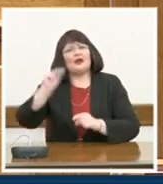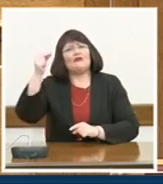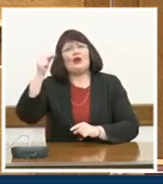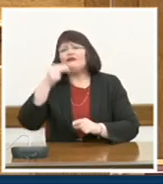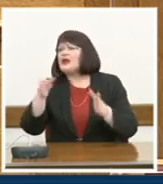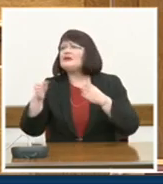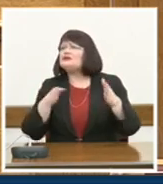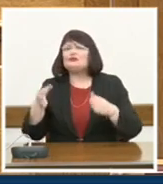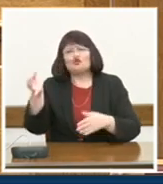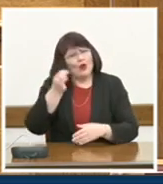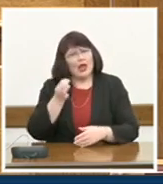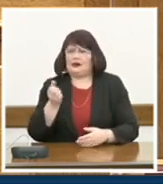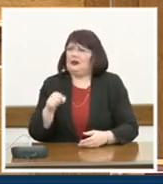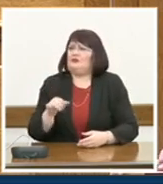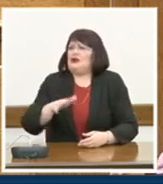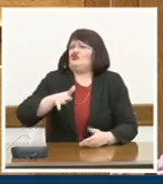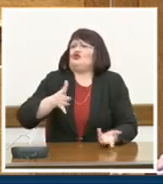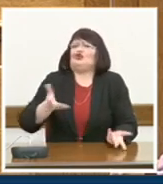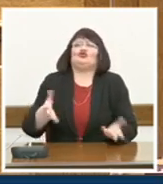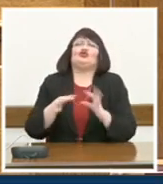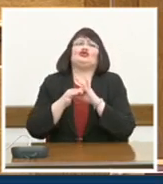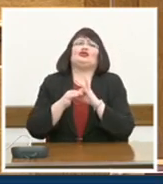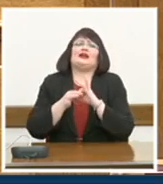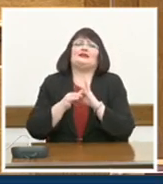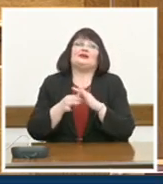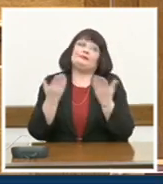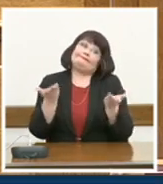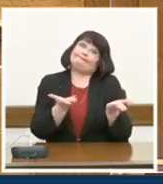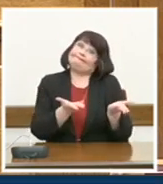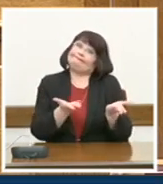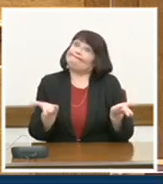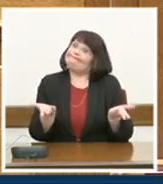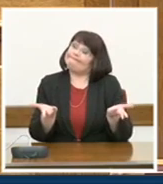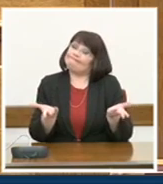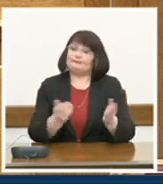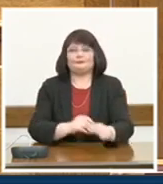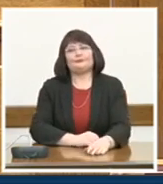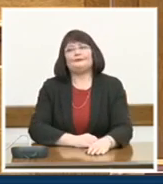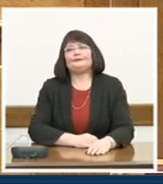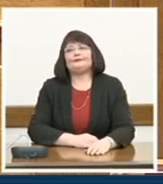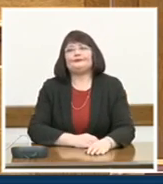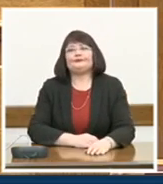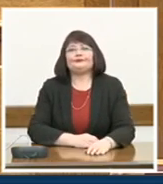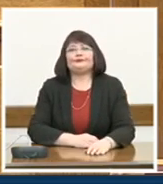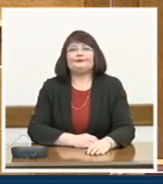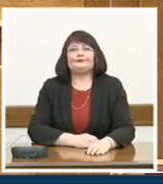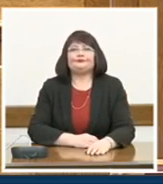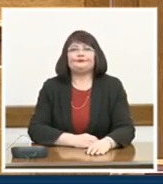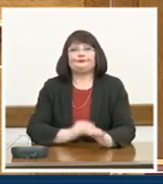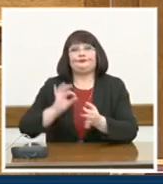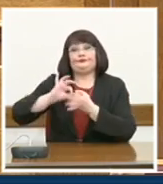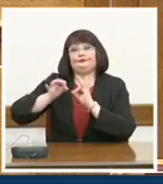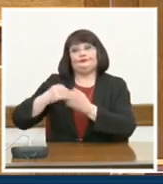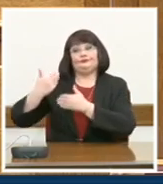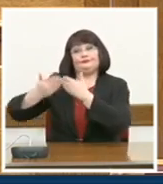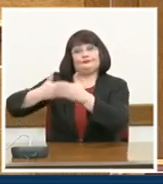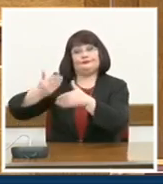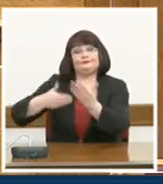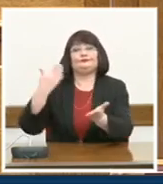αριστερά. Αλλά αυτοί είστε. Άλλωστε η ιστορική πείρα έχει